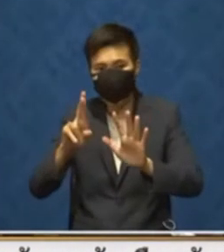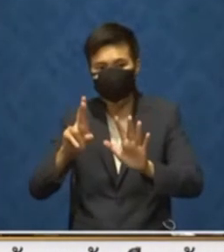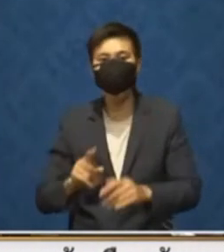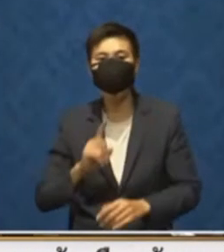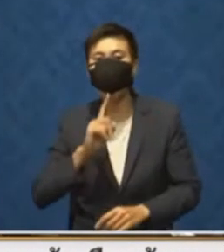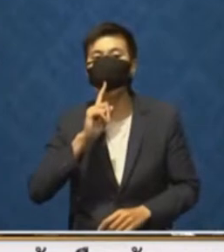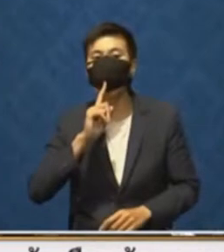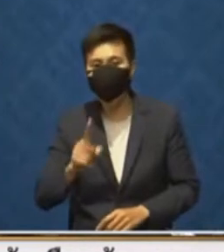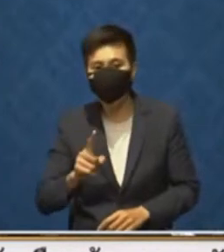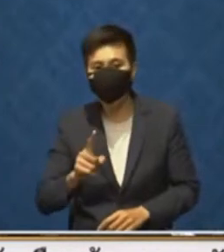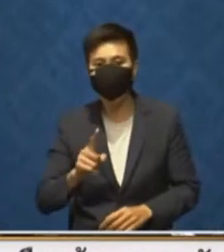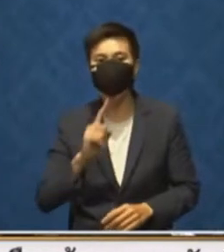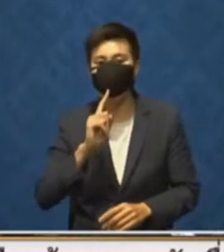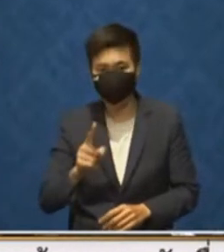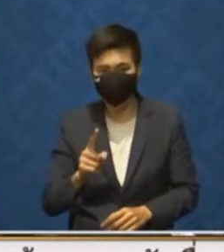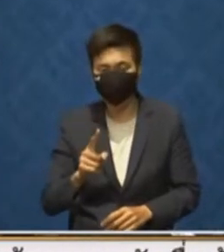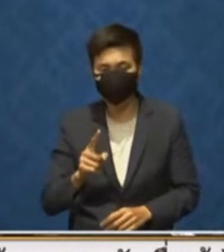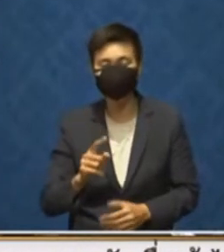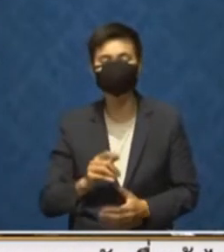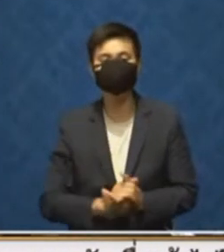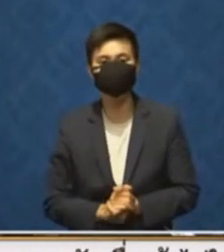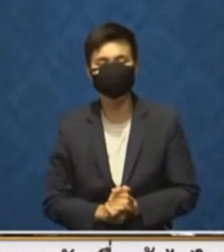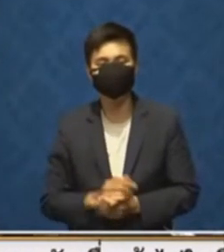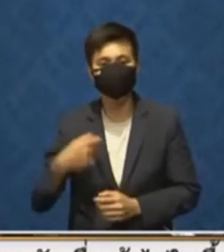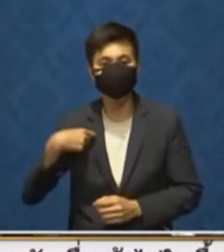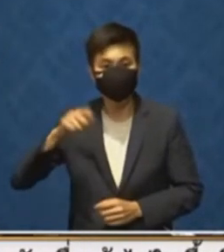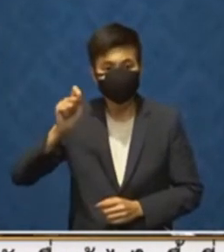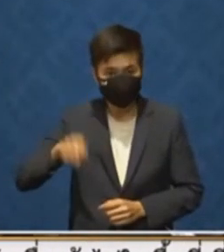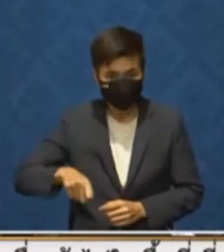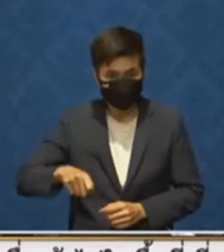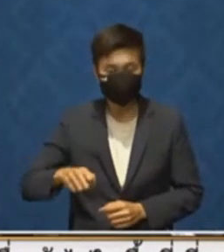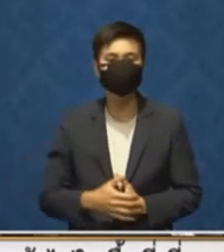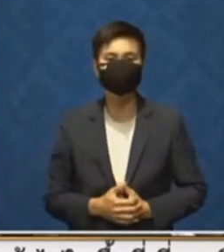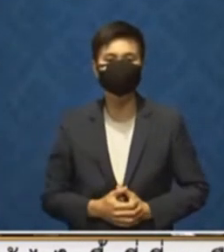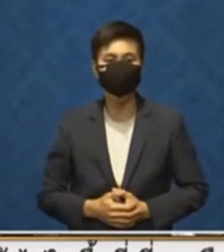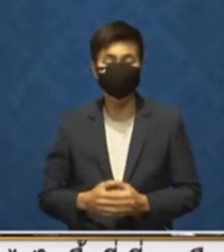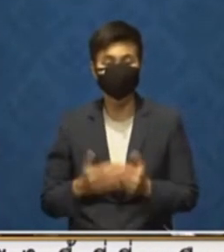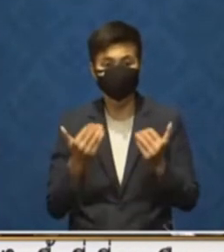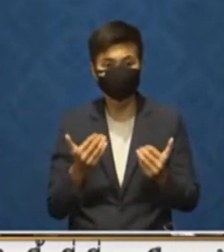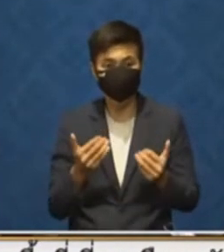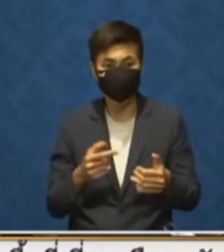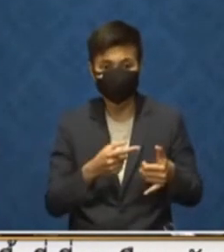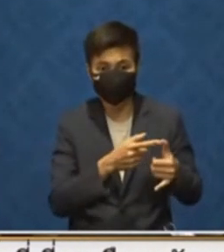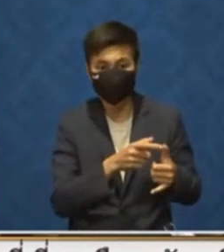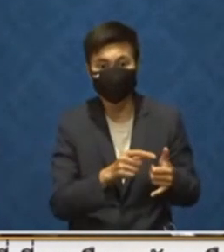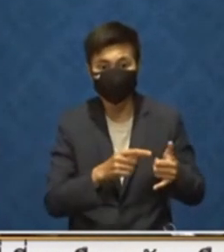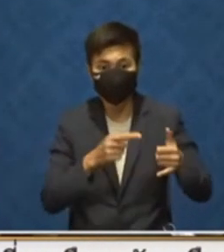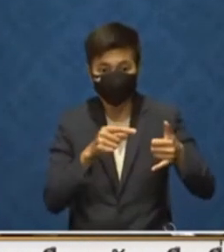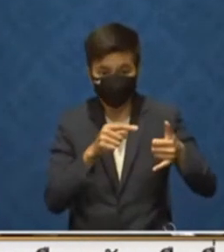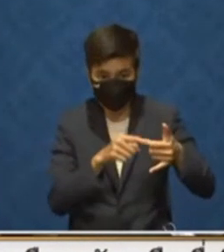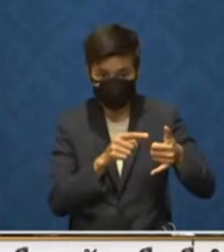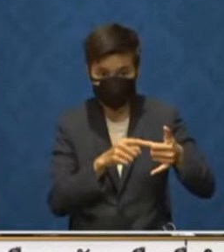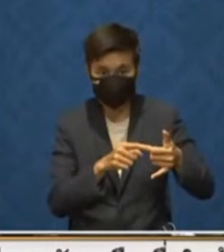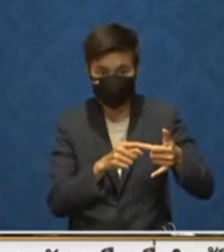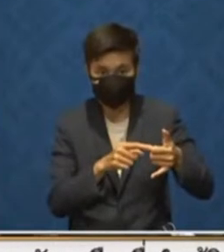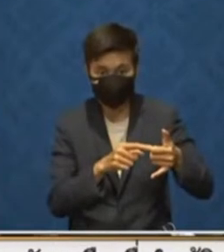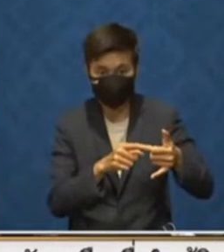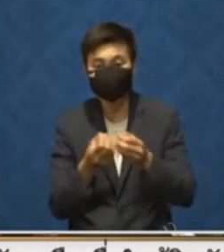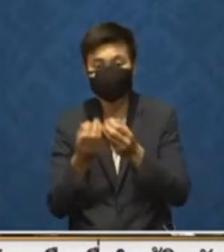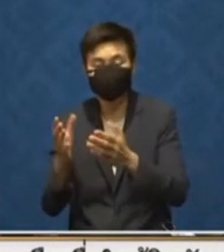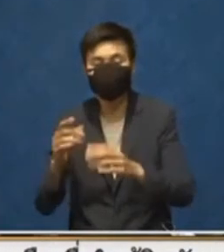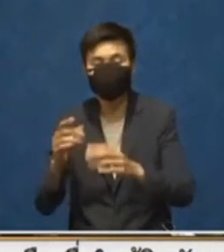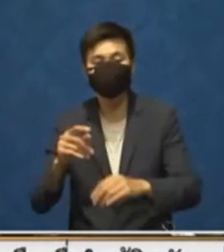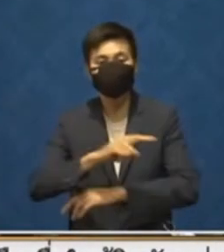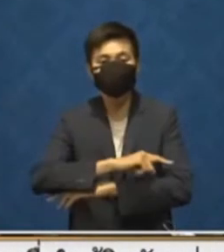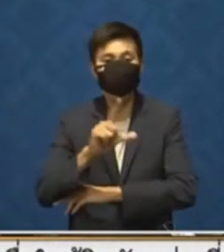ผมเอ่ยชื่อเอ่ยคดีเมื่อกี้เนี้ยวันเนี้ยเราก็เอาถูกต้องหามาแล้วฟุ้งทรงครองได้เมื่อวันที่ 25